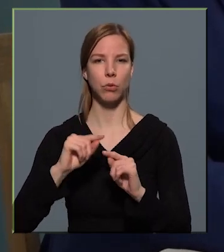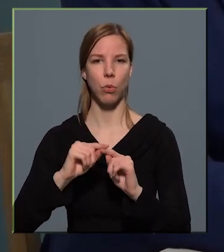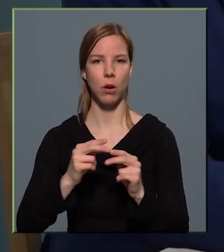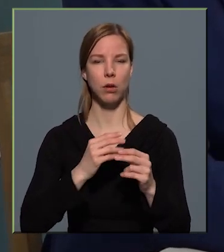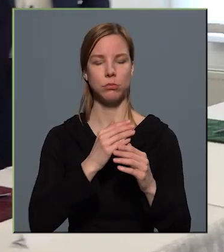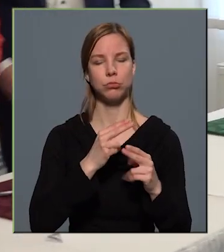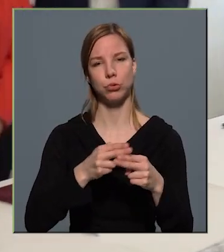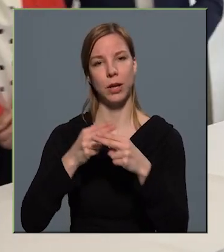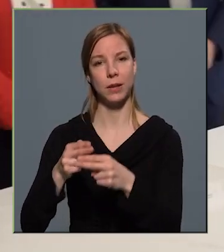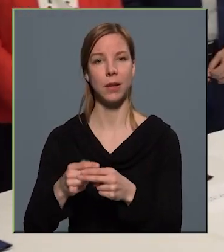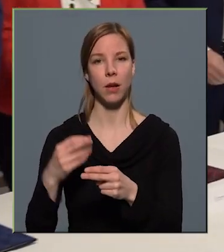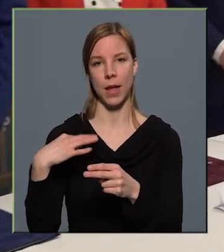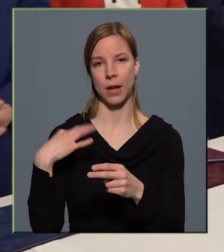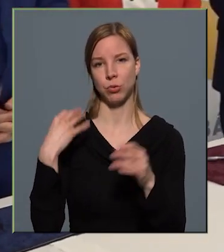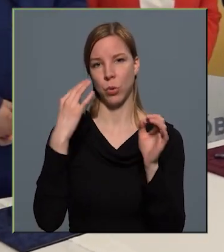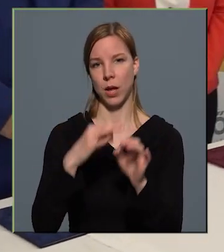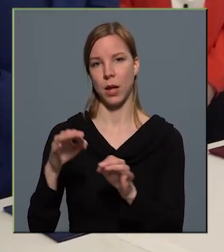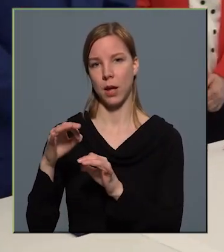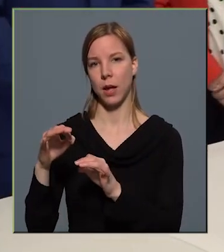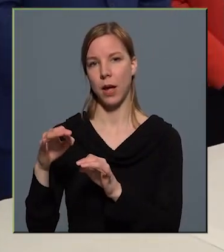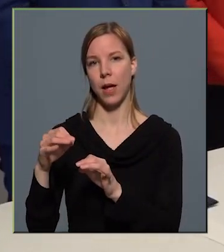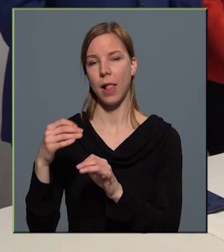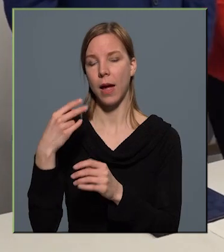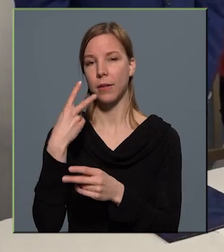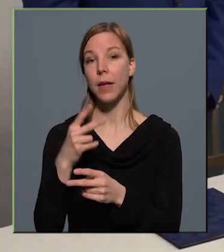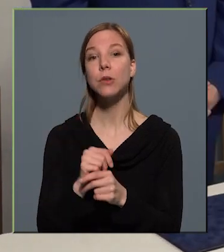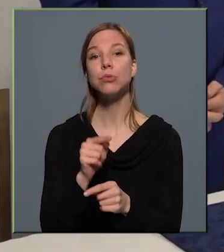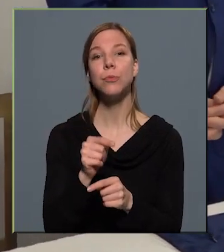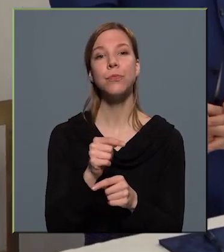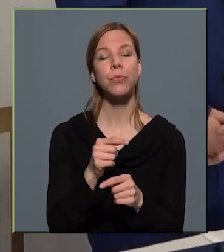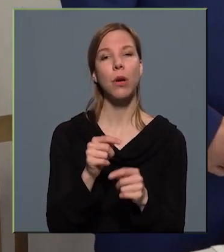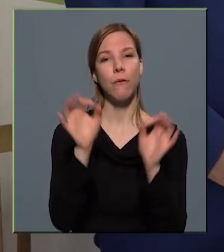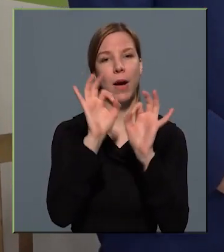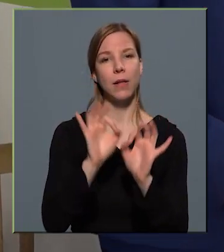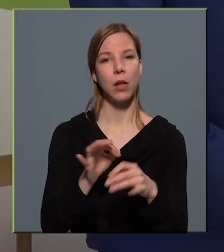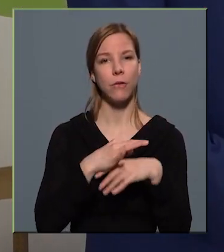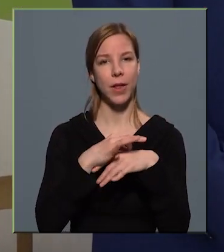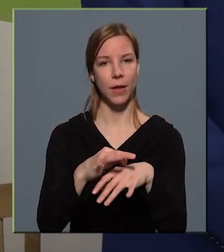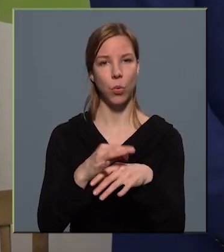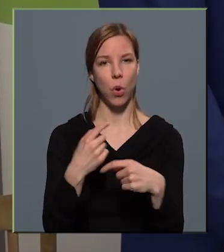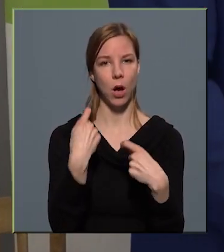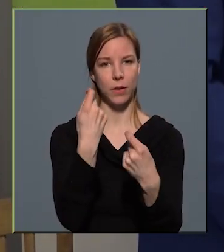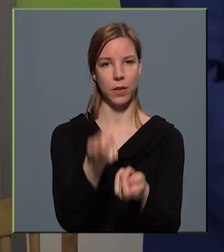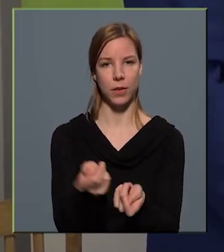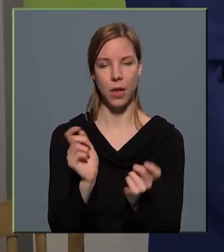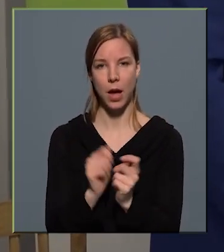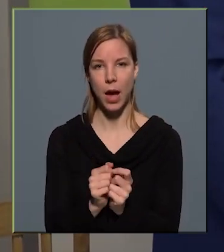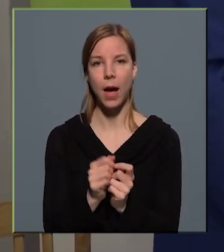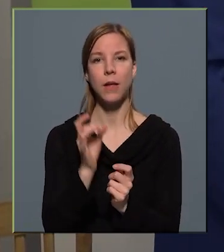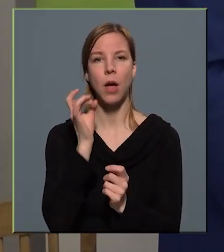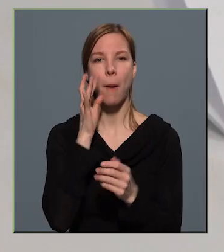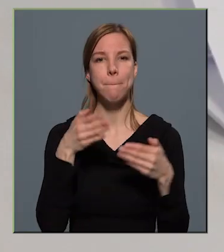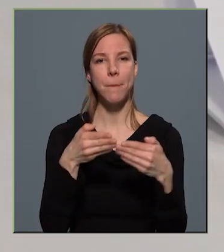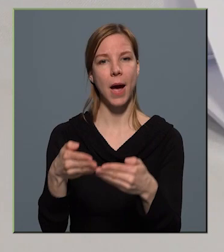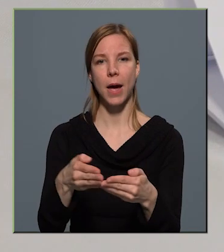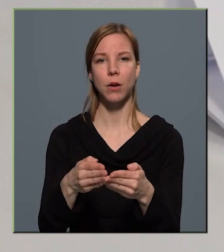ellátást. Az adományokat ünnepélyes keretek között a vállalat vezetői adták át a Bárka Kőbányai Humán Szolgáltató Központnak. Bosch